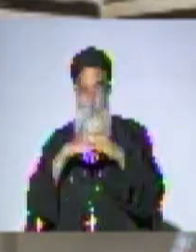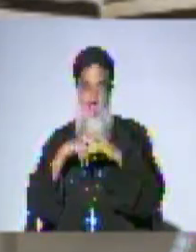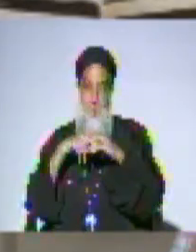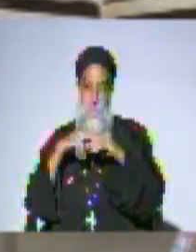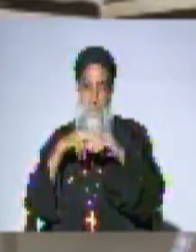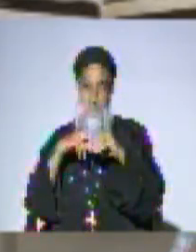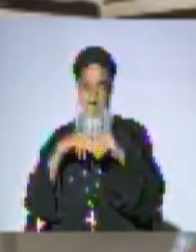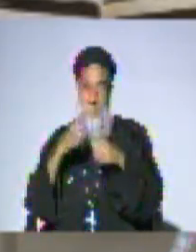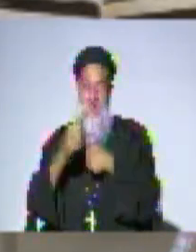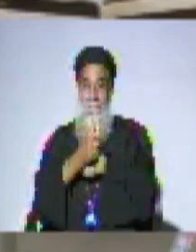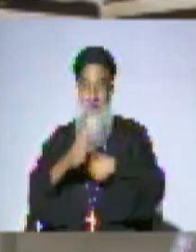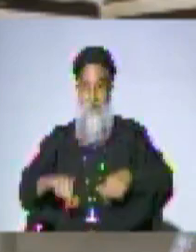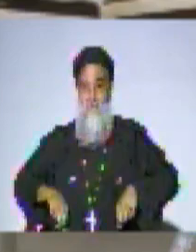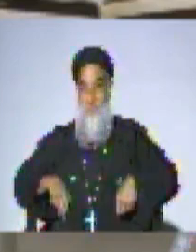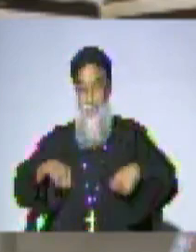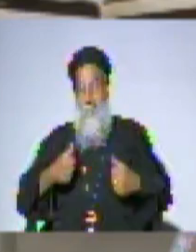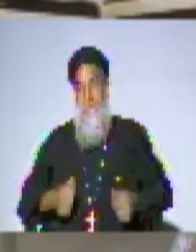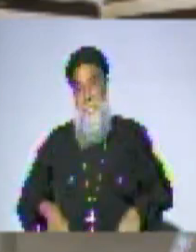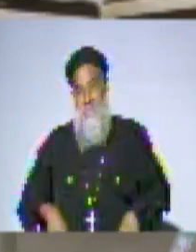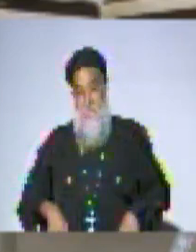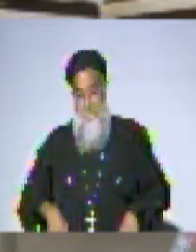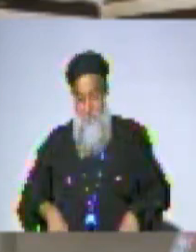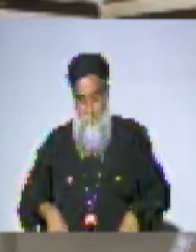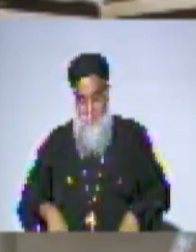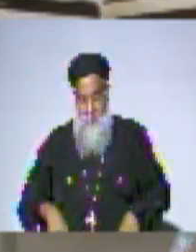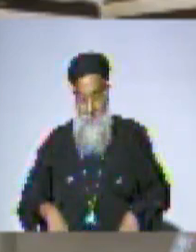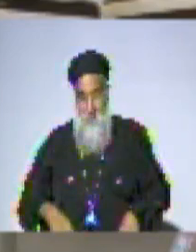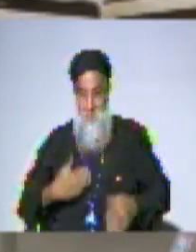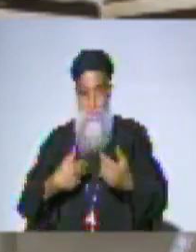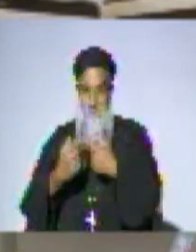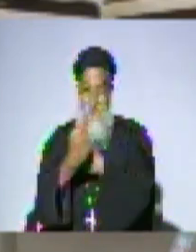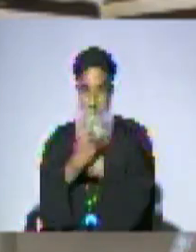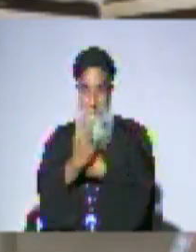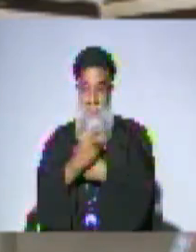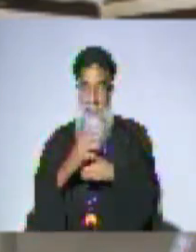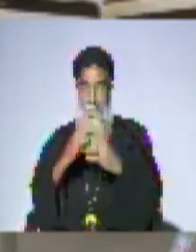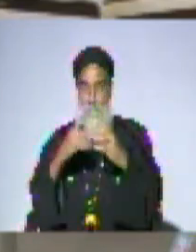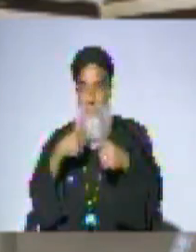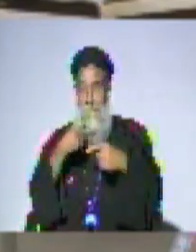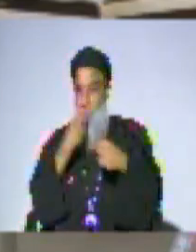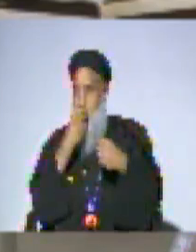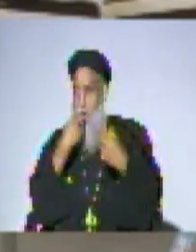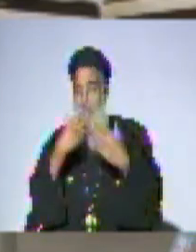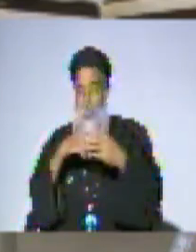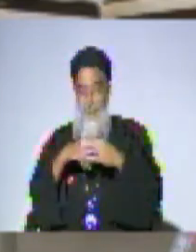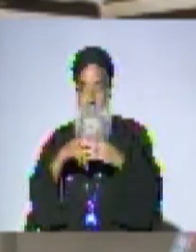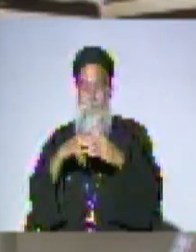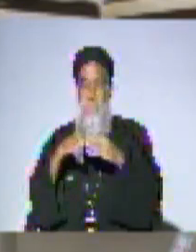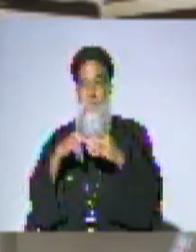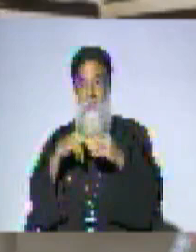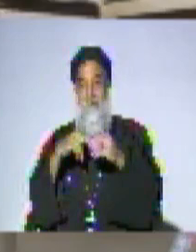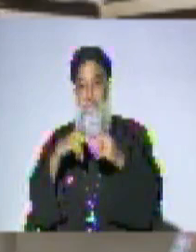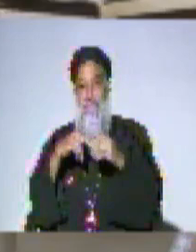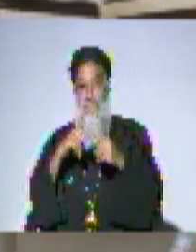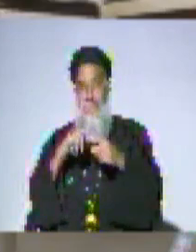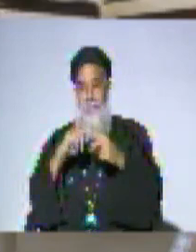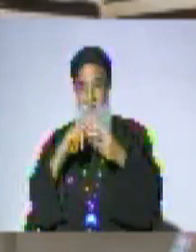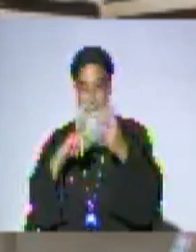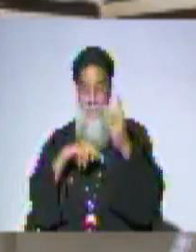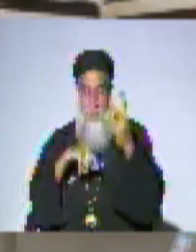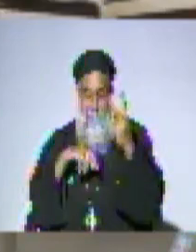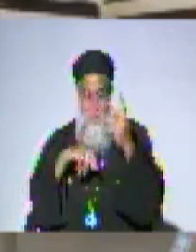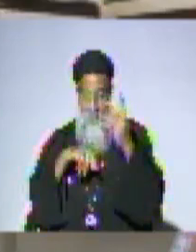تعيش وتعلمنا يا سيدنا. تعيش ربنا. دايما بتسرينا بكلامك يا سيدنا. ربنا يخليك. أنا ليا حاجتين يا